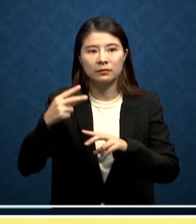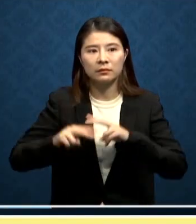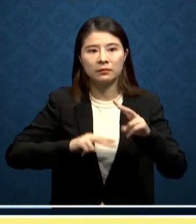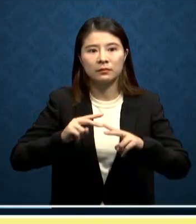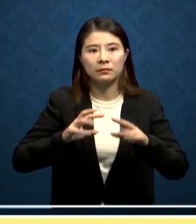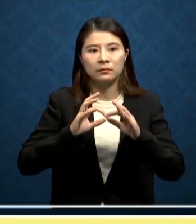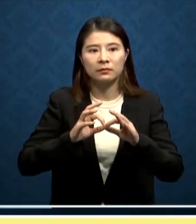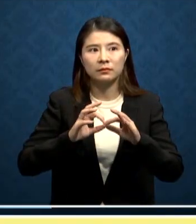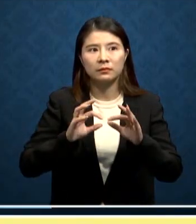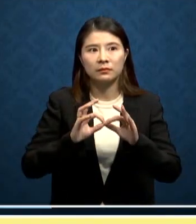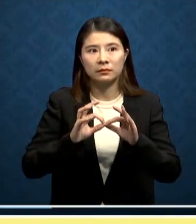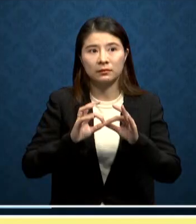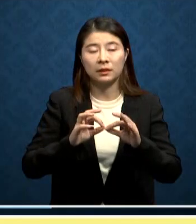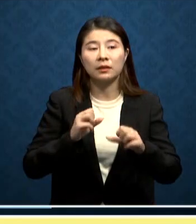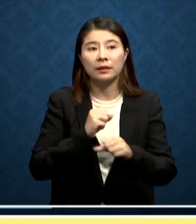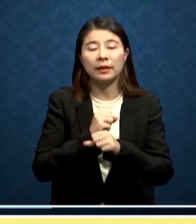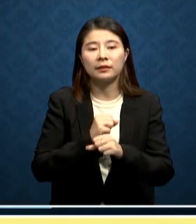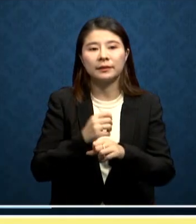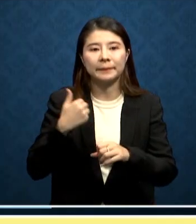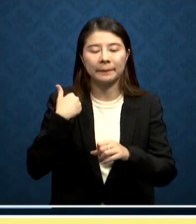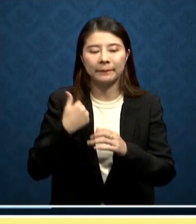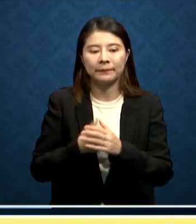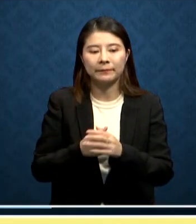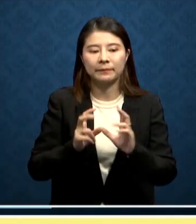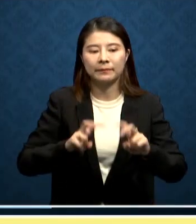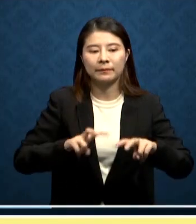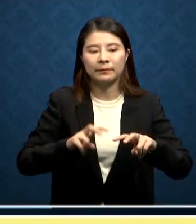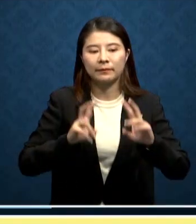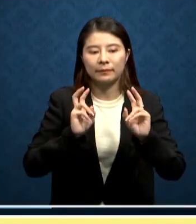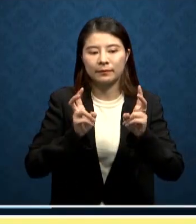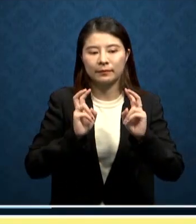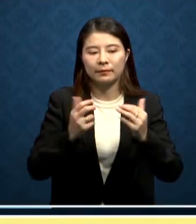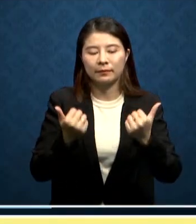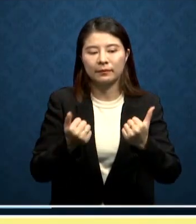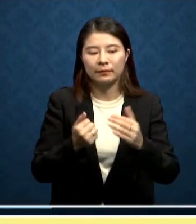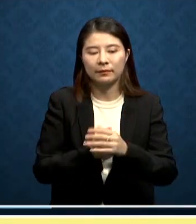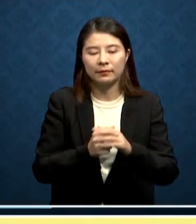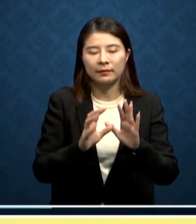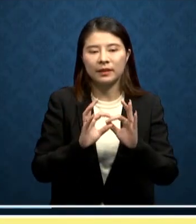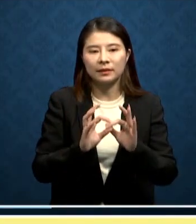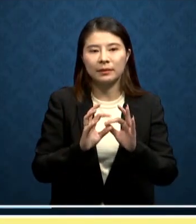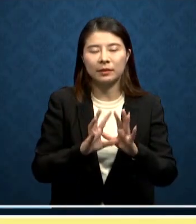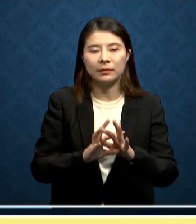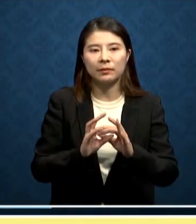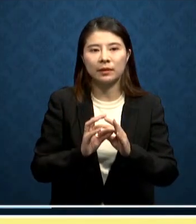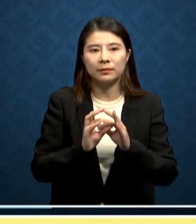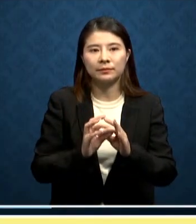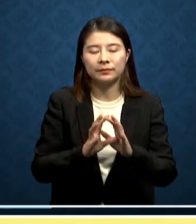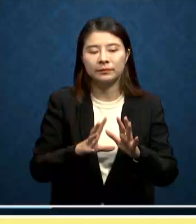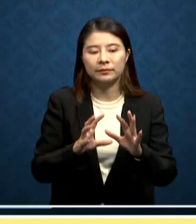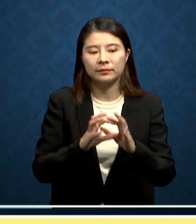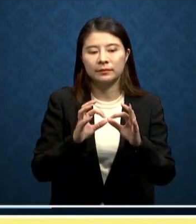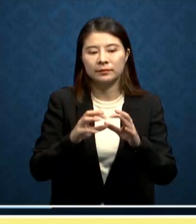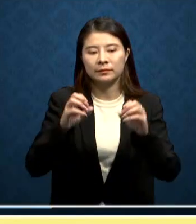การปลอดภัยซึ่งท่านดำเนินการแล้วก็มีการวิจัยในเรื่องนี้นะก็อยากจะขอให้ท่านเพิ่มเรื่องของเอ่อสัญญาณ